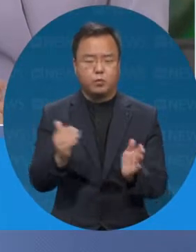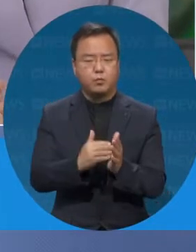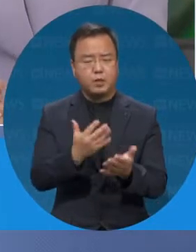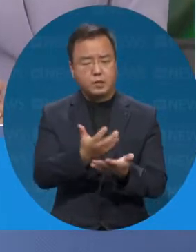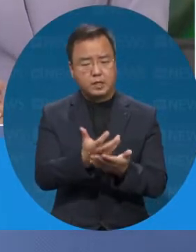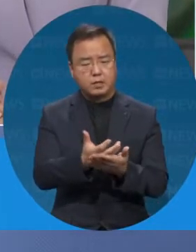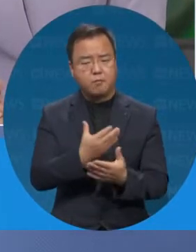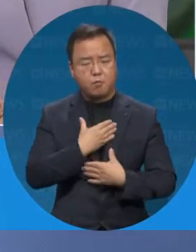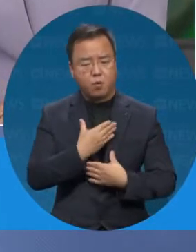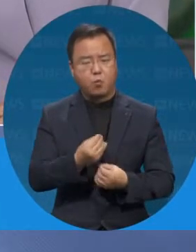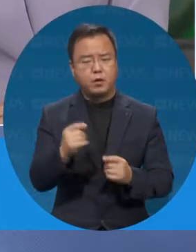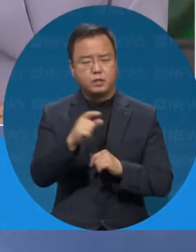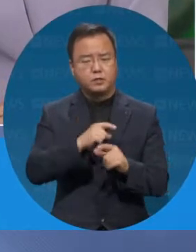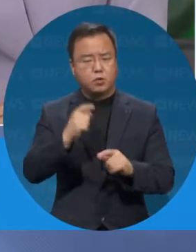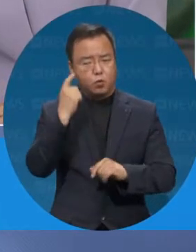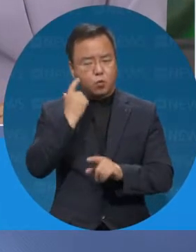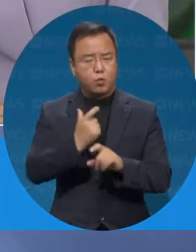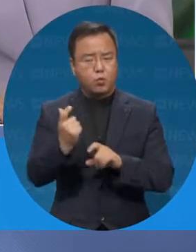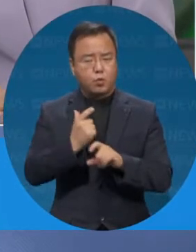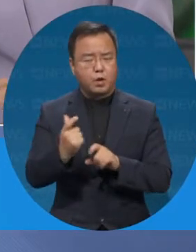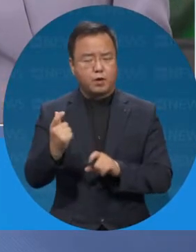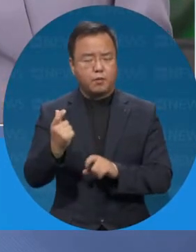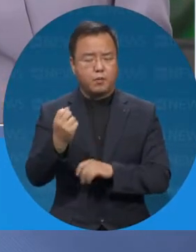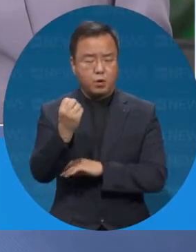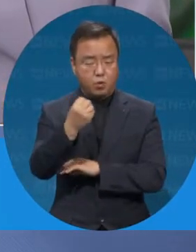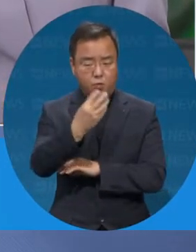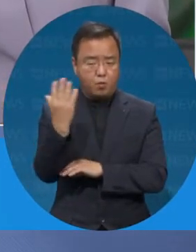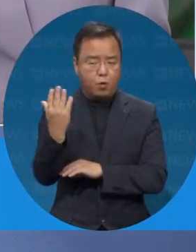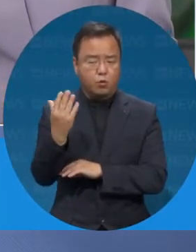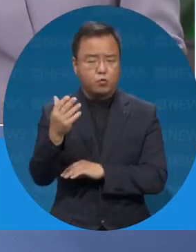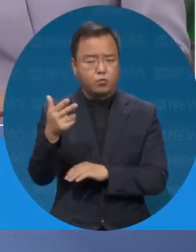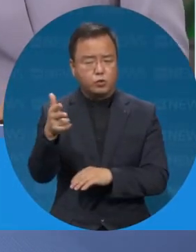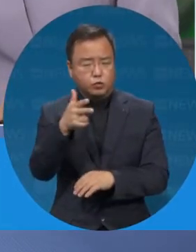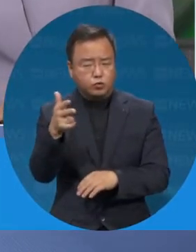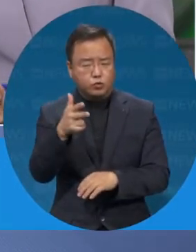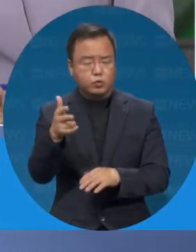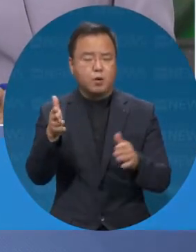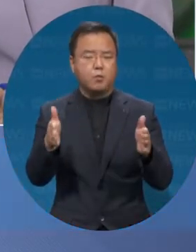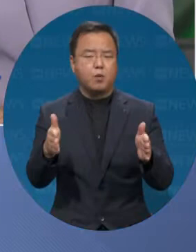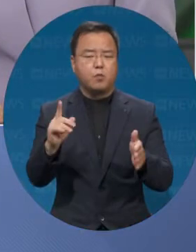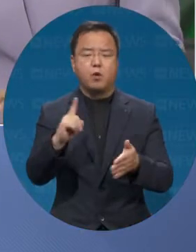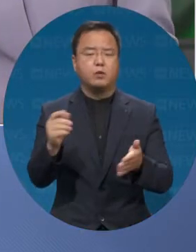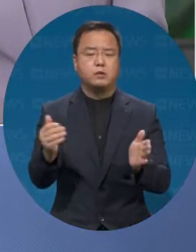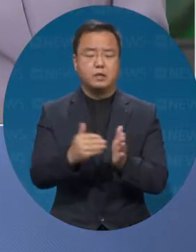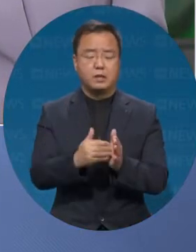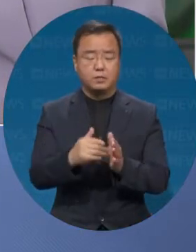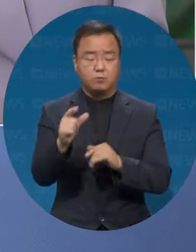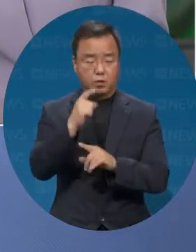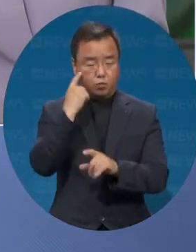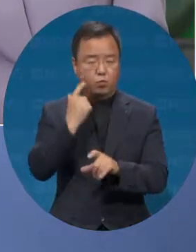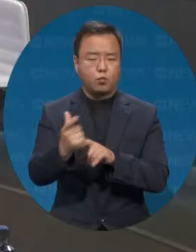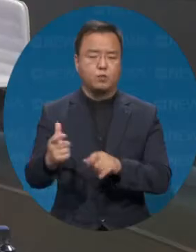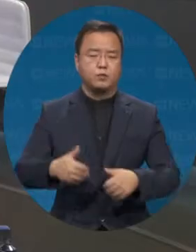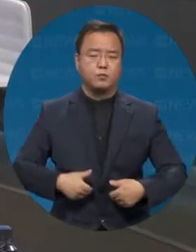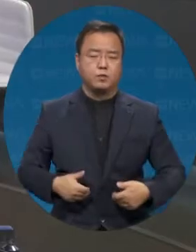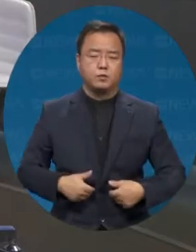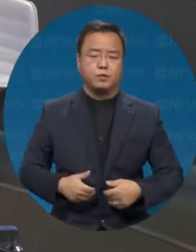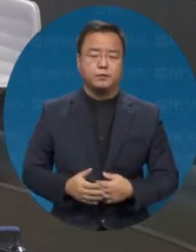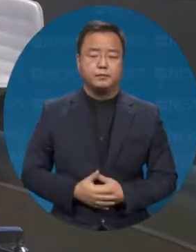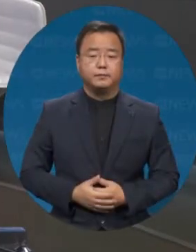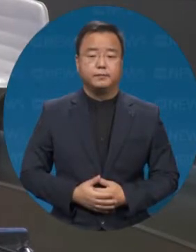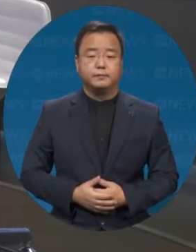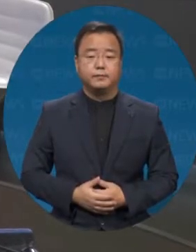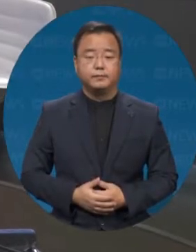대한 더 철저한 고민과 함께 언론의 취재 범위 또한 어디까지 허용할지 한국 언론도 함께 고민해봐야겠습니다. 네,